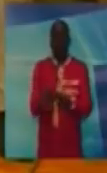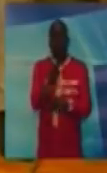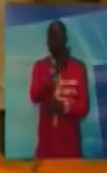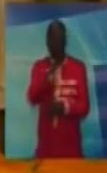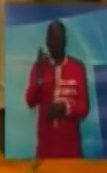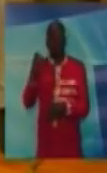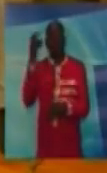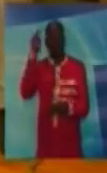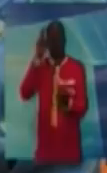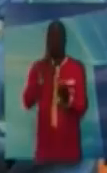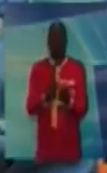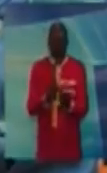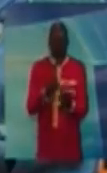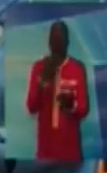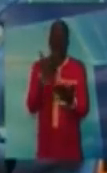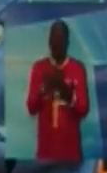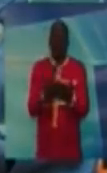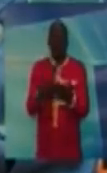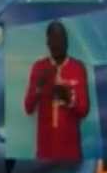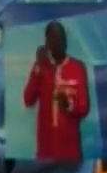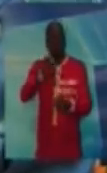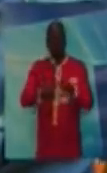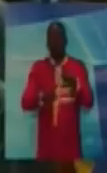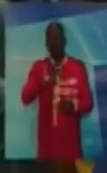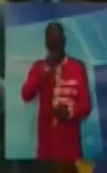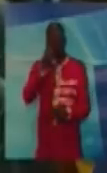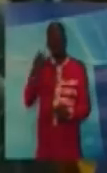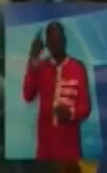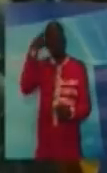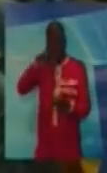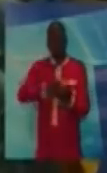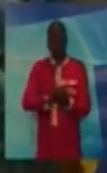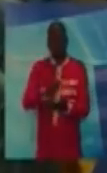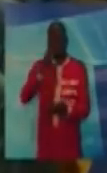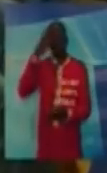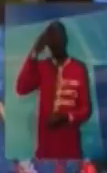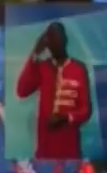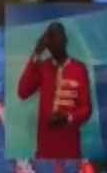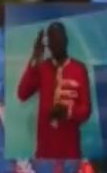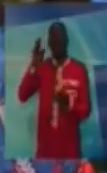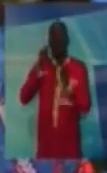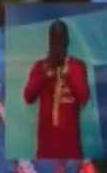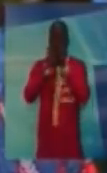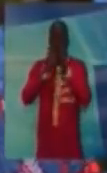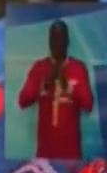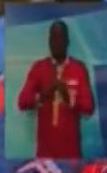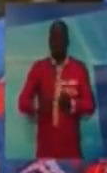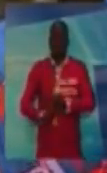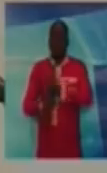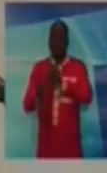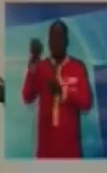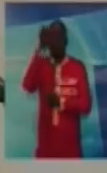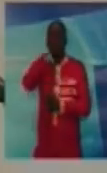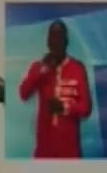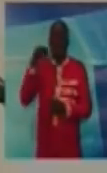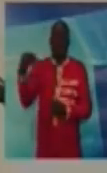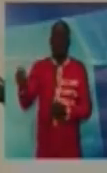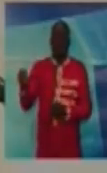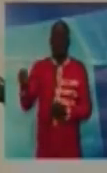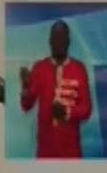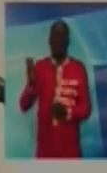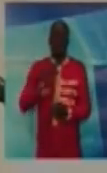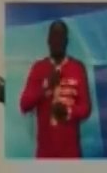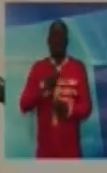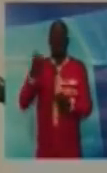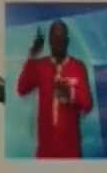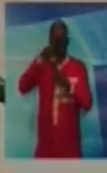burkinabé apprécie l'initiative et ne doute pas de l'impact de ses réflexions sur la paix et la sécurité en Afrique de l'Ouest. Votre